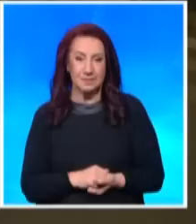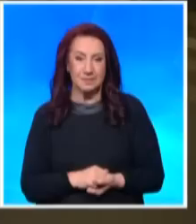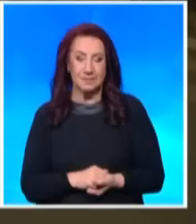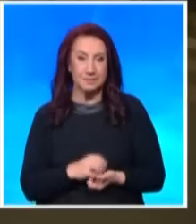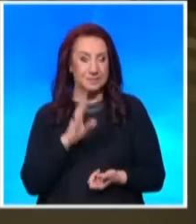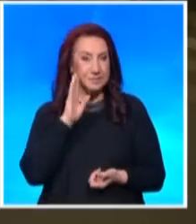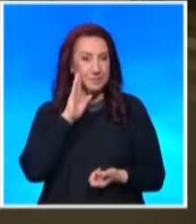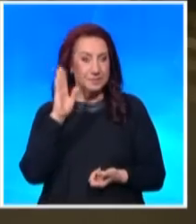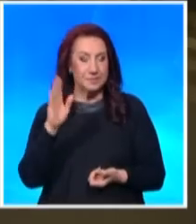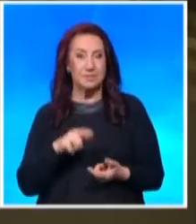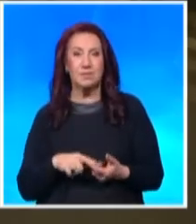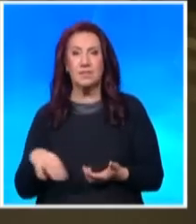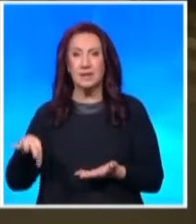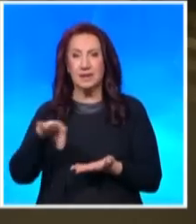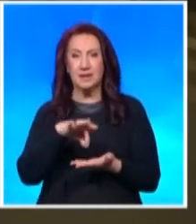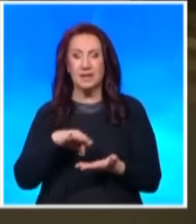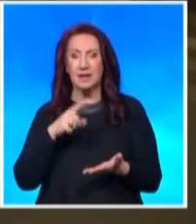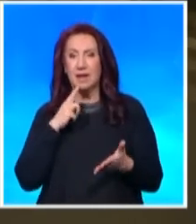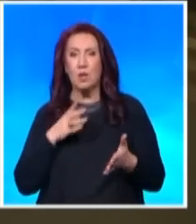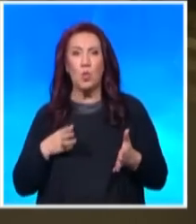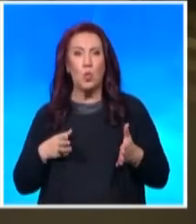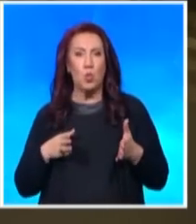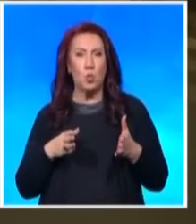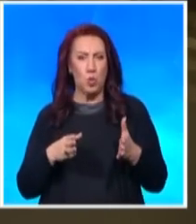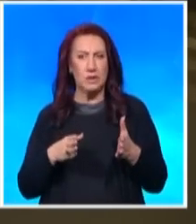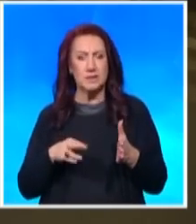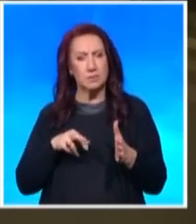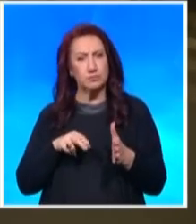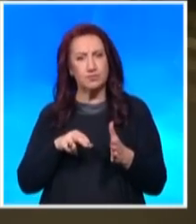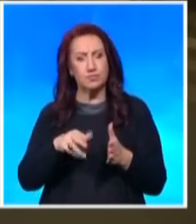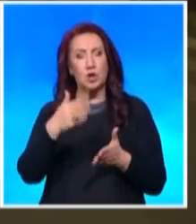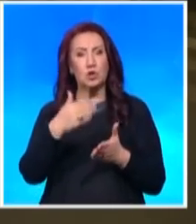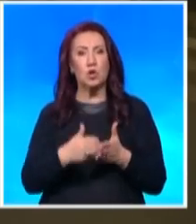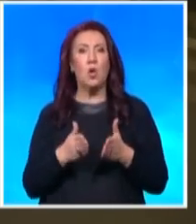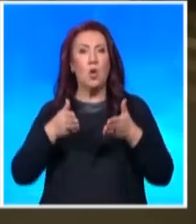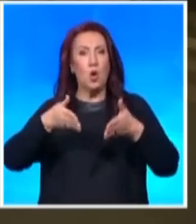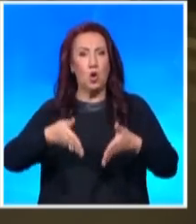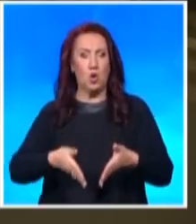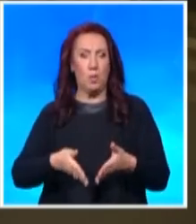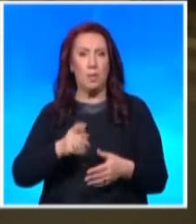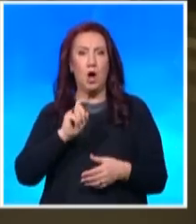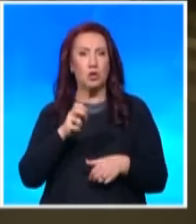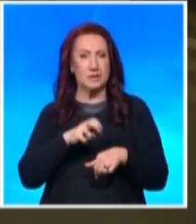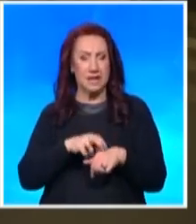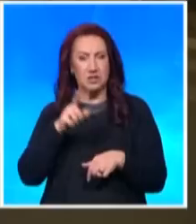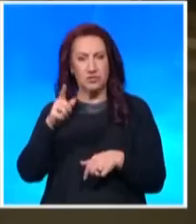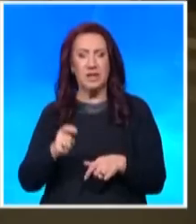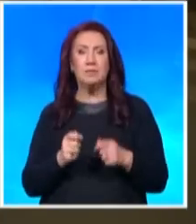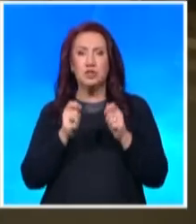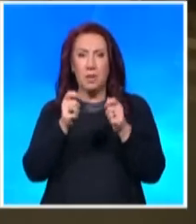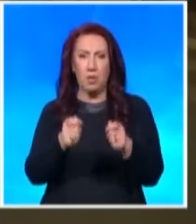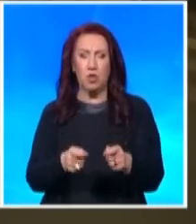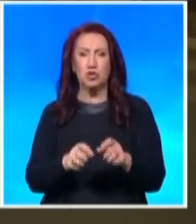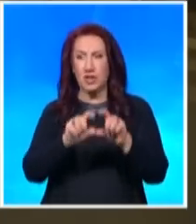Здравейте! Намираме се на улицата, която отвежда към гроба на Гоце Делчев, където утре ще бъдат положени венци и цветя в памет